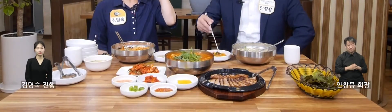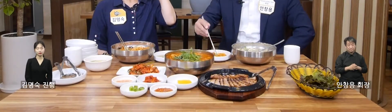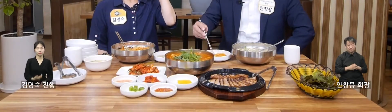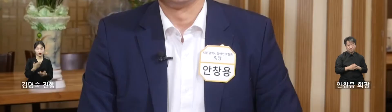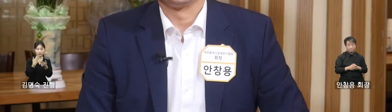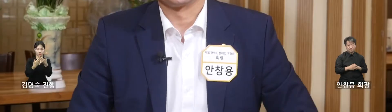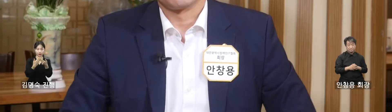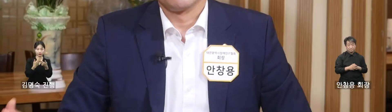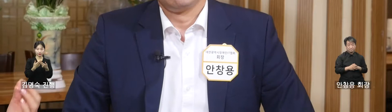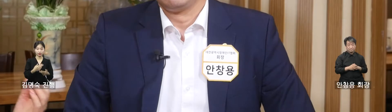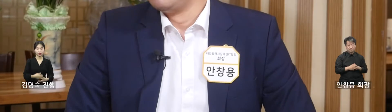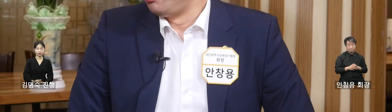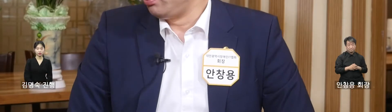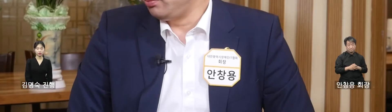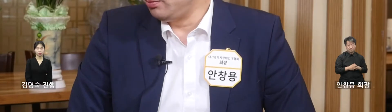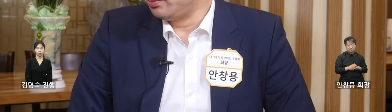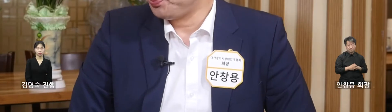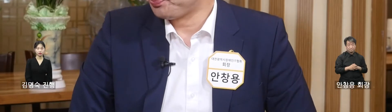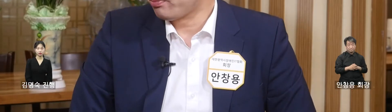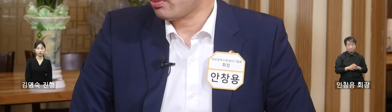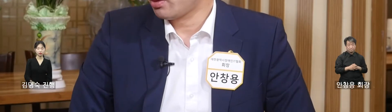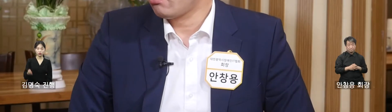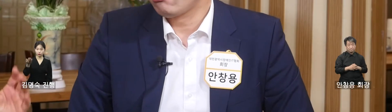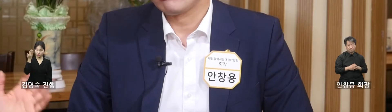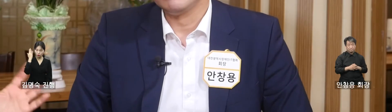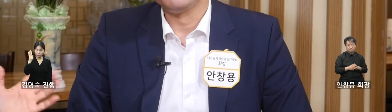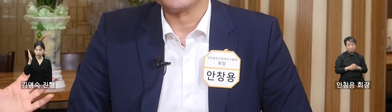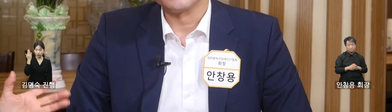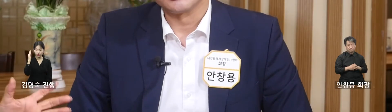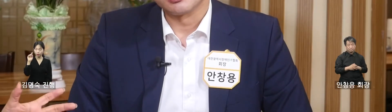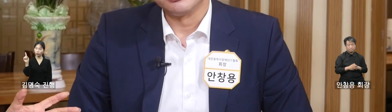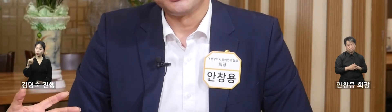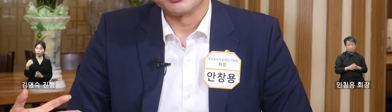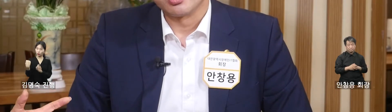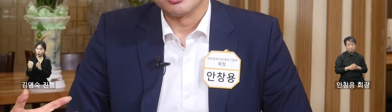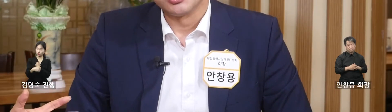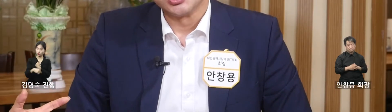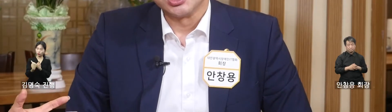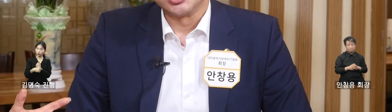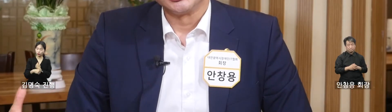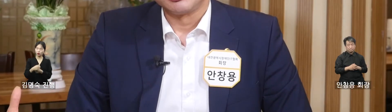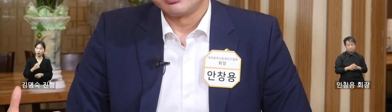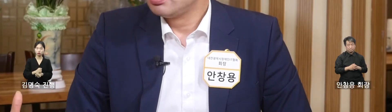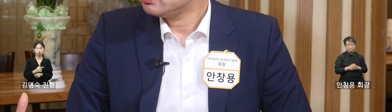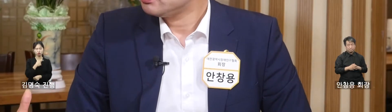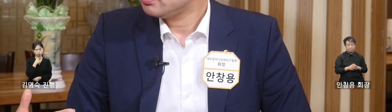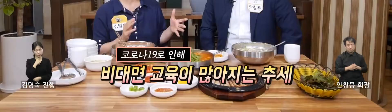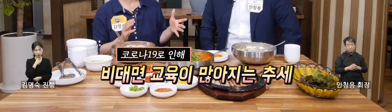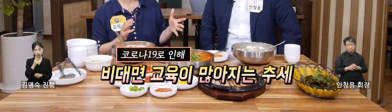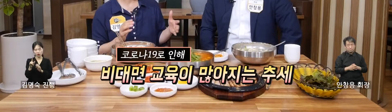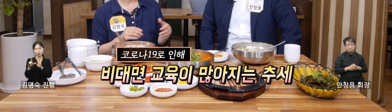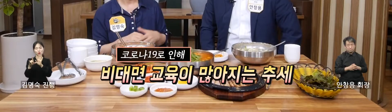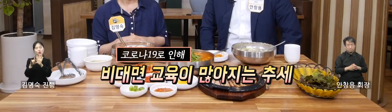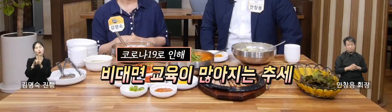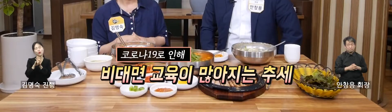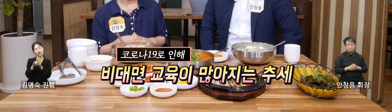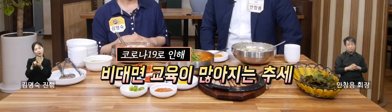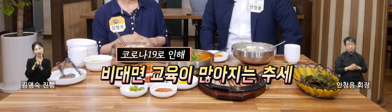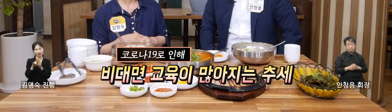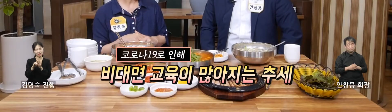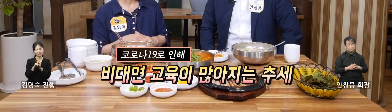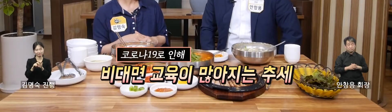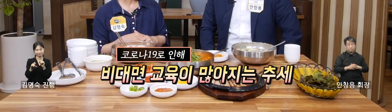협회 요즘 사실 그러니까 무슨 교육 같은 걸 할래도 이 코로나 때문에